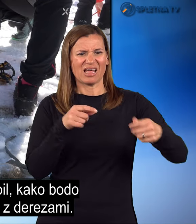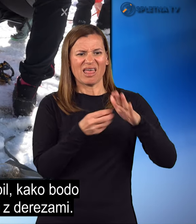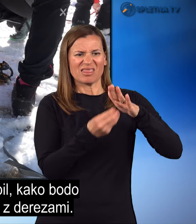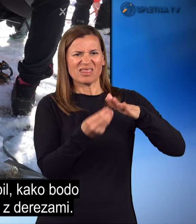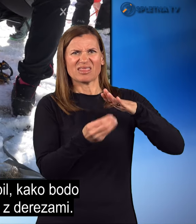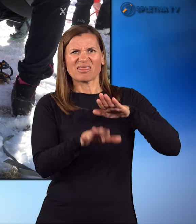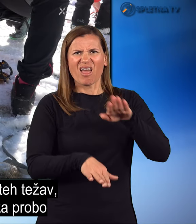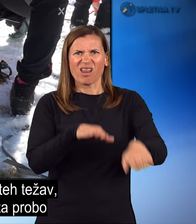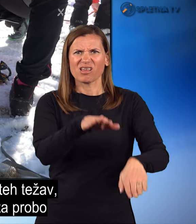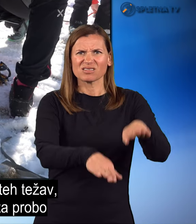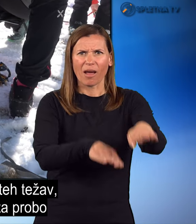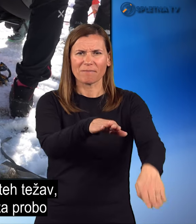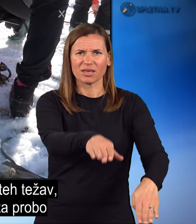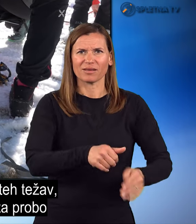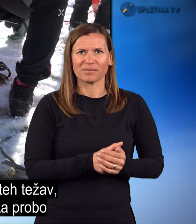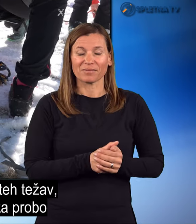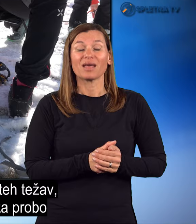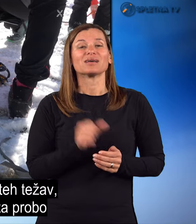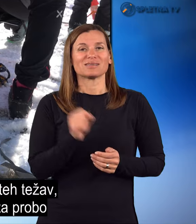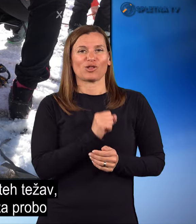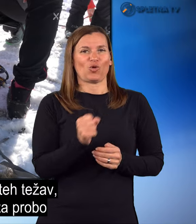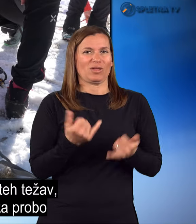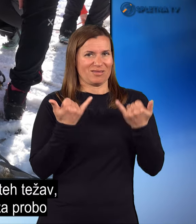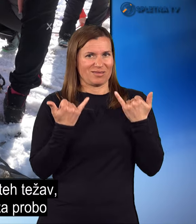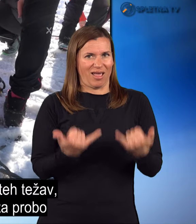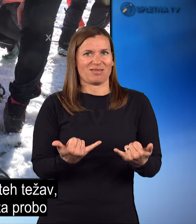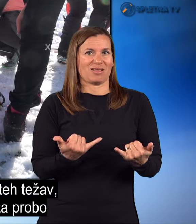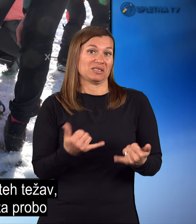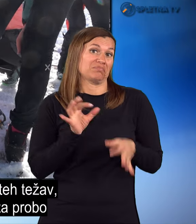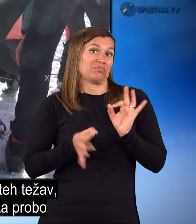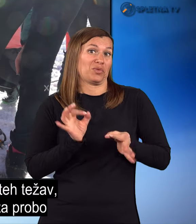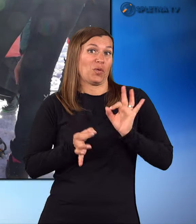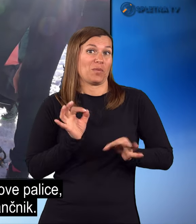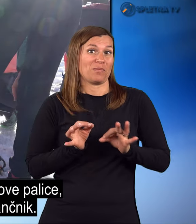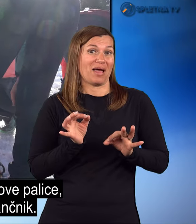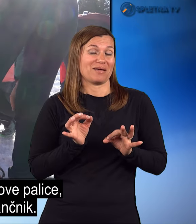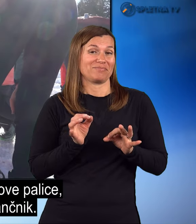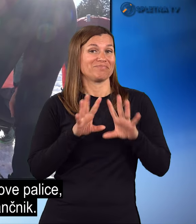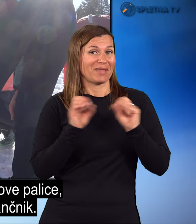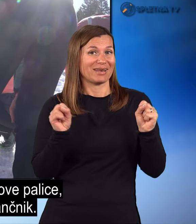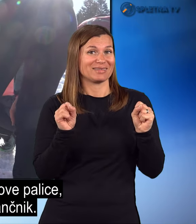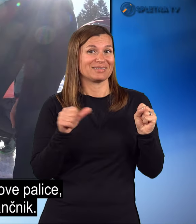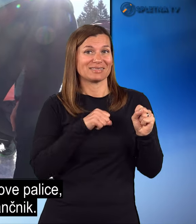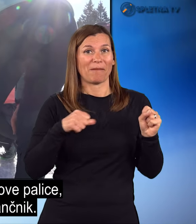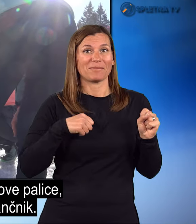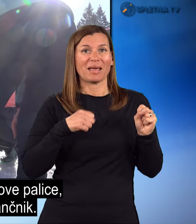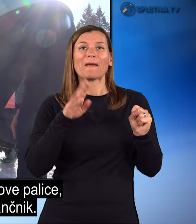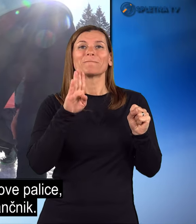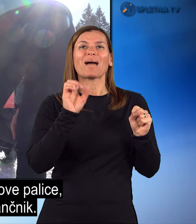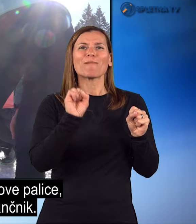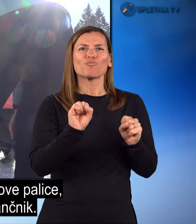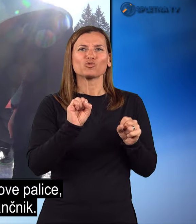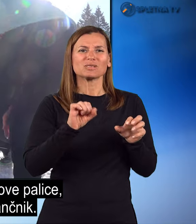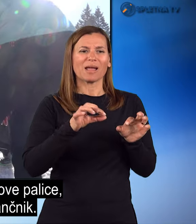z derezami. Da smo se rešili teh problemov, smo danes za probo imamo ene bambusove palice, ki